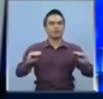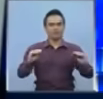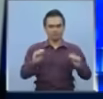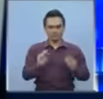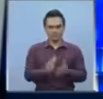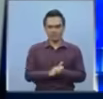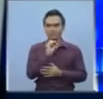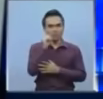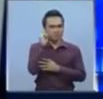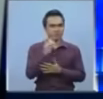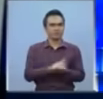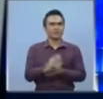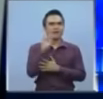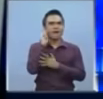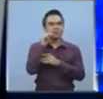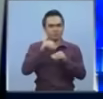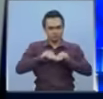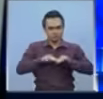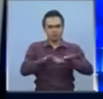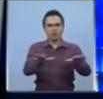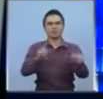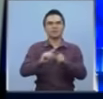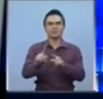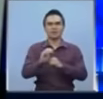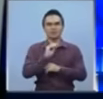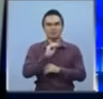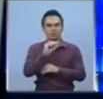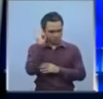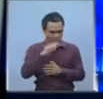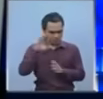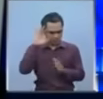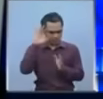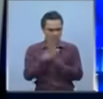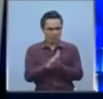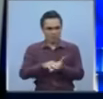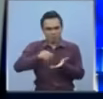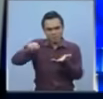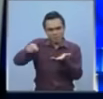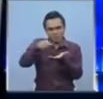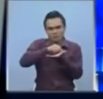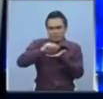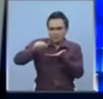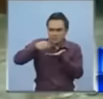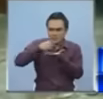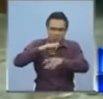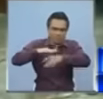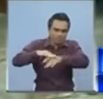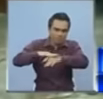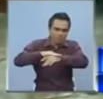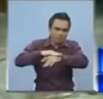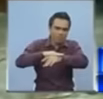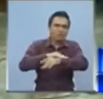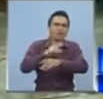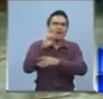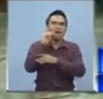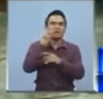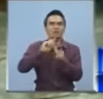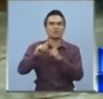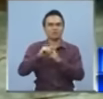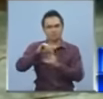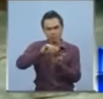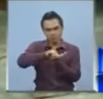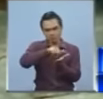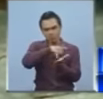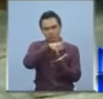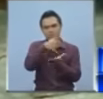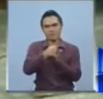สื่อบางสำนักออกข่าวบิดเบือนความจริงสร้างภาพให้ยาติป้อนข้าวบีบนวดคุณยายแล้วไปลงข่าวว่าคุณยายตายแล้วฟื้นลุกขึ้น